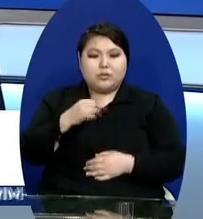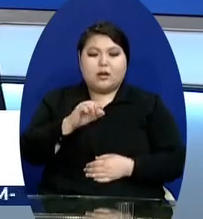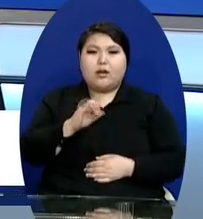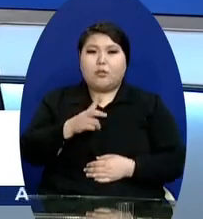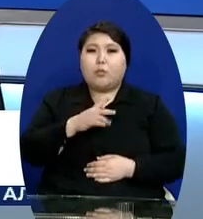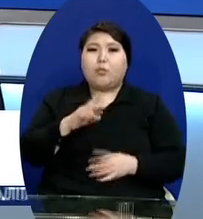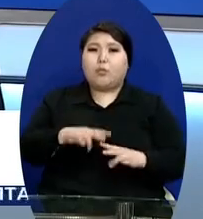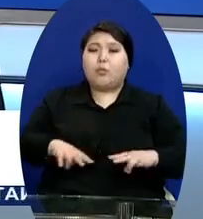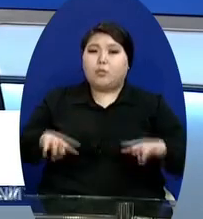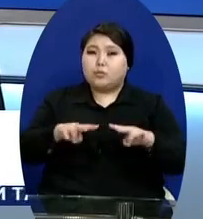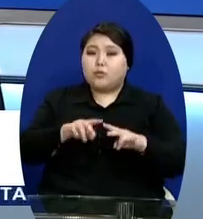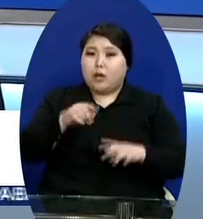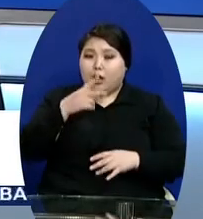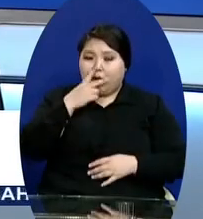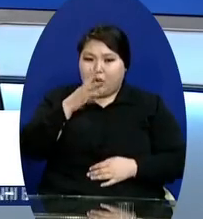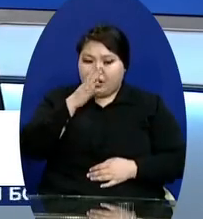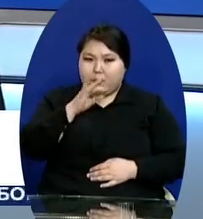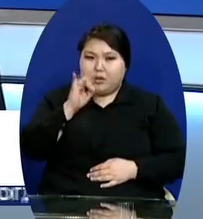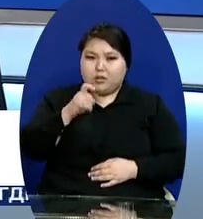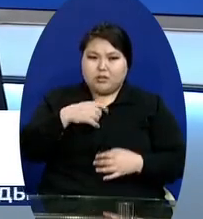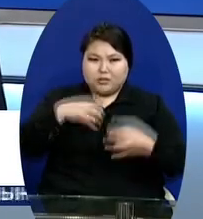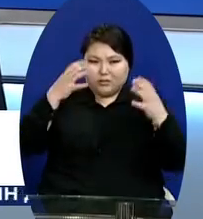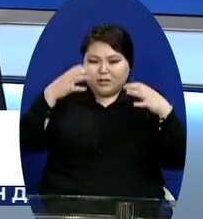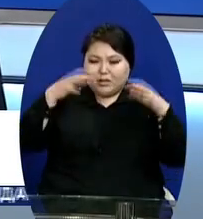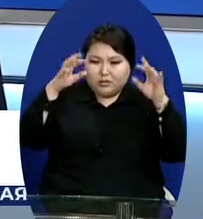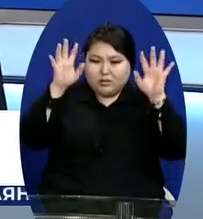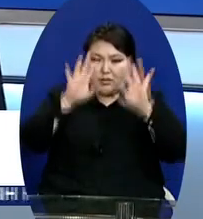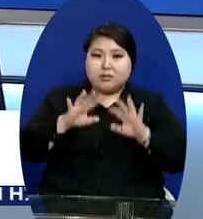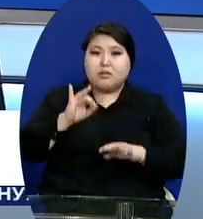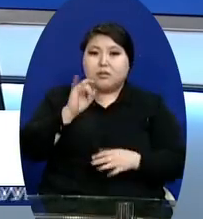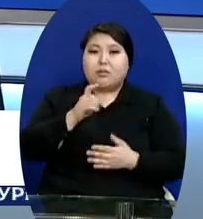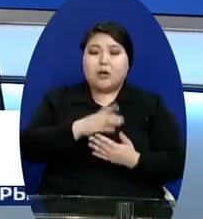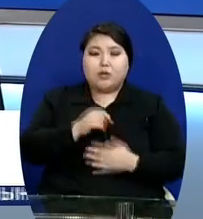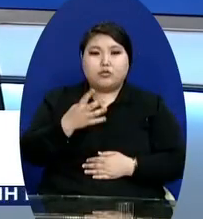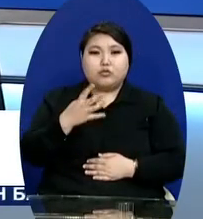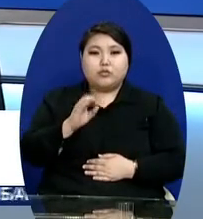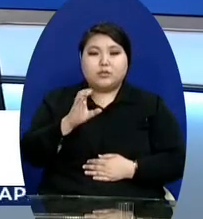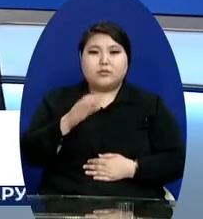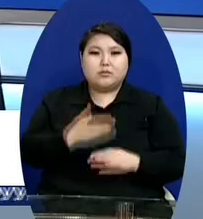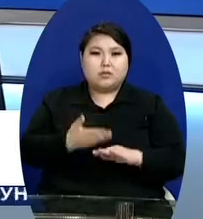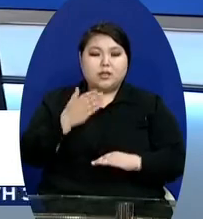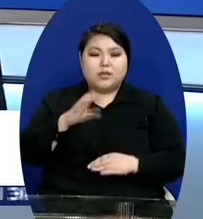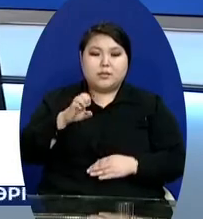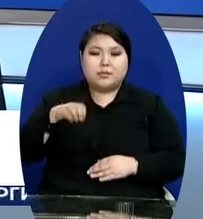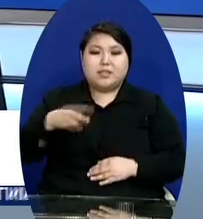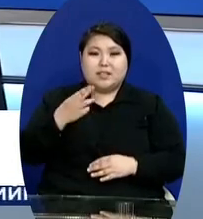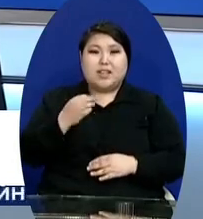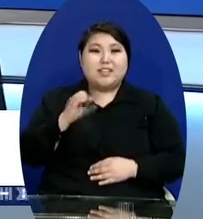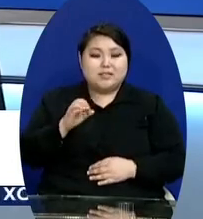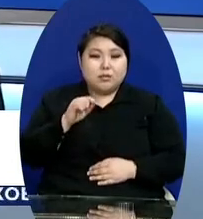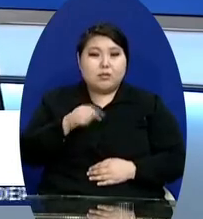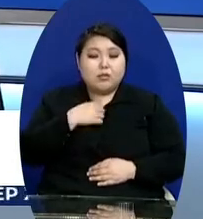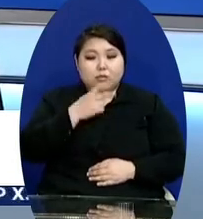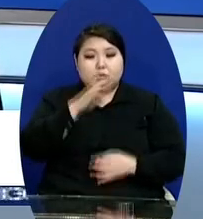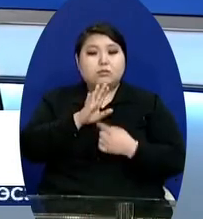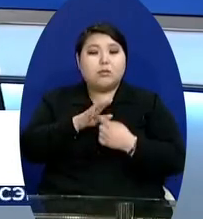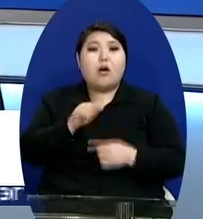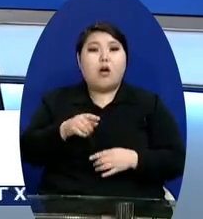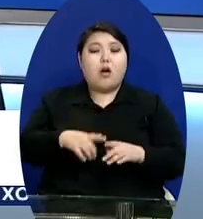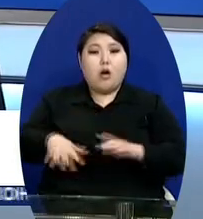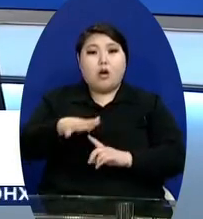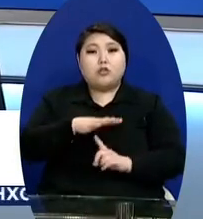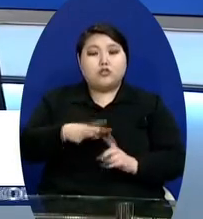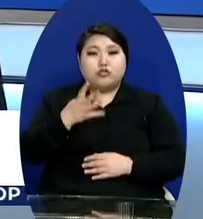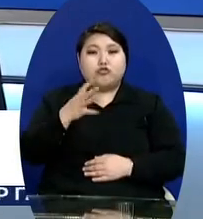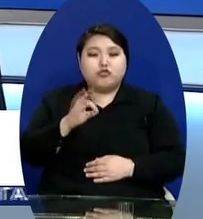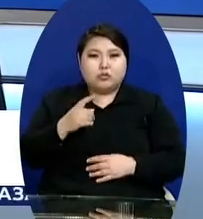орчимд олон жилийн дунджаас их хэмжээний цас орсон. За өөрөөр хэлэх юм бол 40-с дээш сантиметрийн цас орсон байна. За энэ үйлдэл гэх юм бол тухайн орчимд